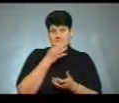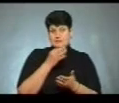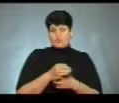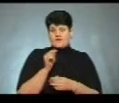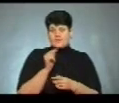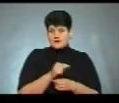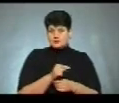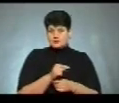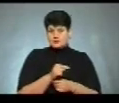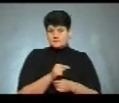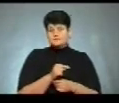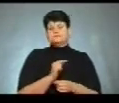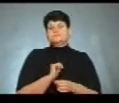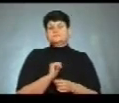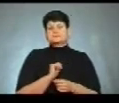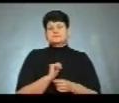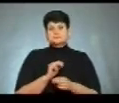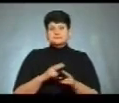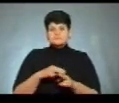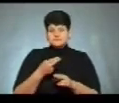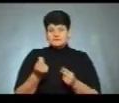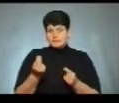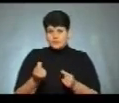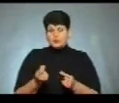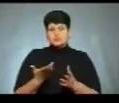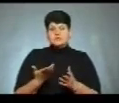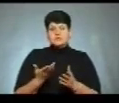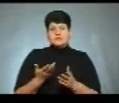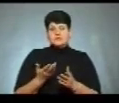там, відповідно, не відшкодувати кошти, про ті, які